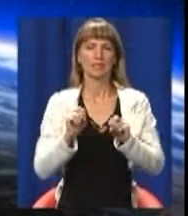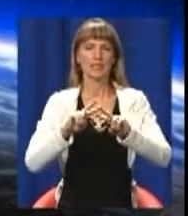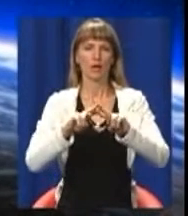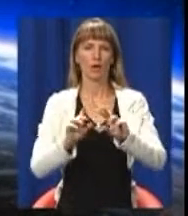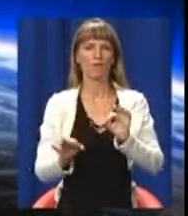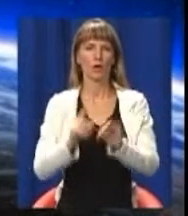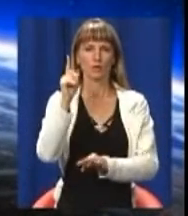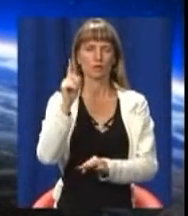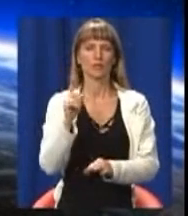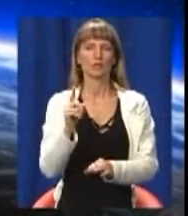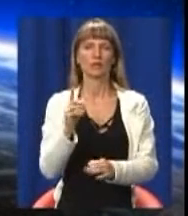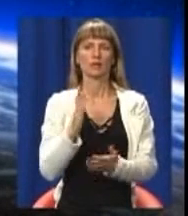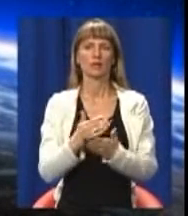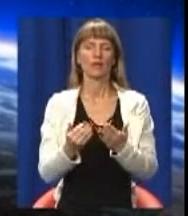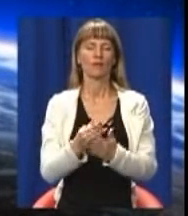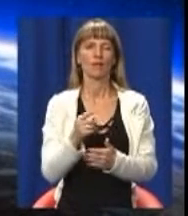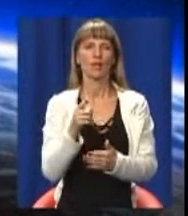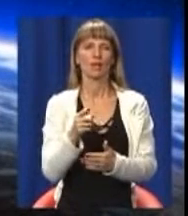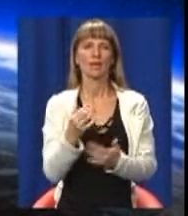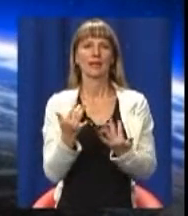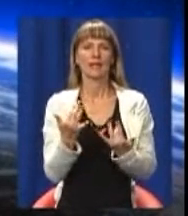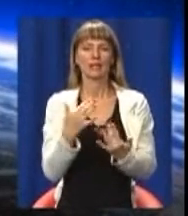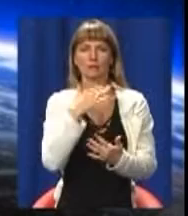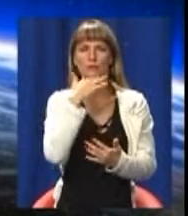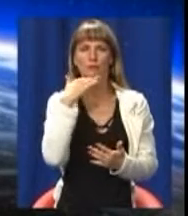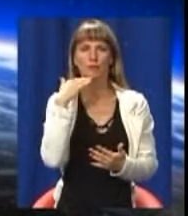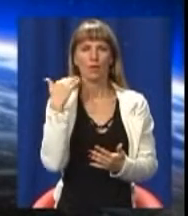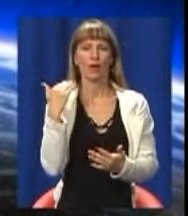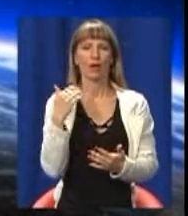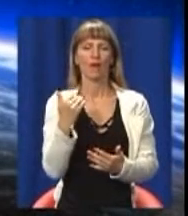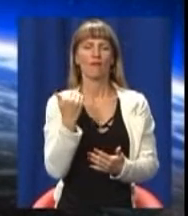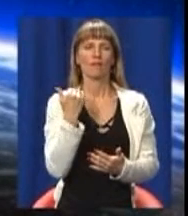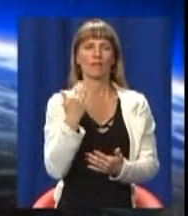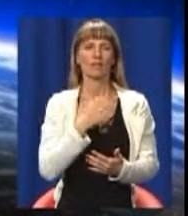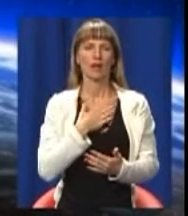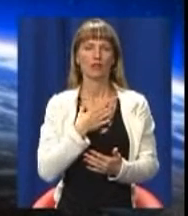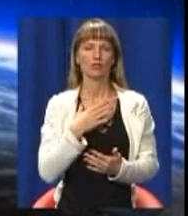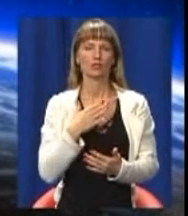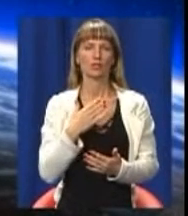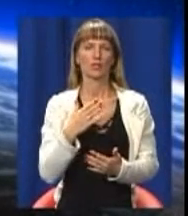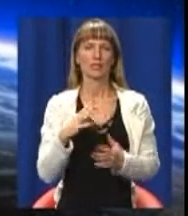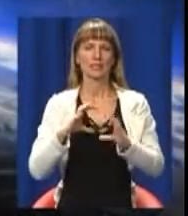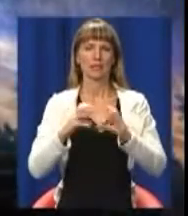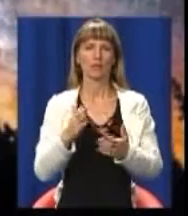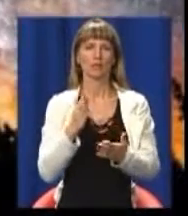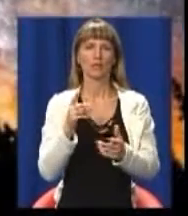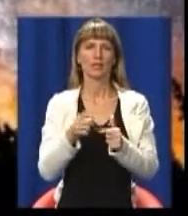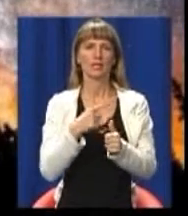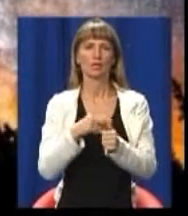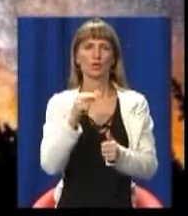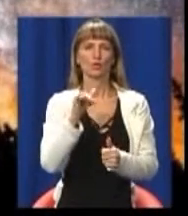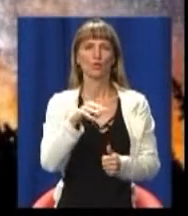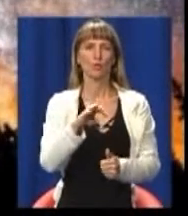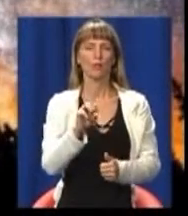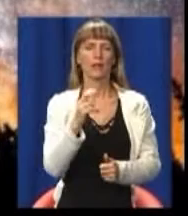вони великі та маленькі, а їхня кількість нескінченна. Наша планета Земля знаходиться в галактиці, що називається Чумацький шлях.